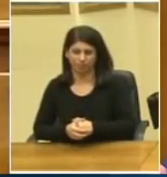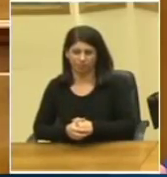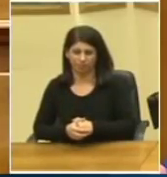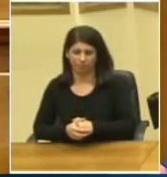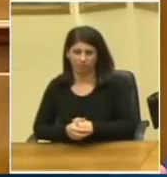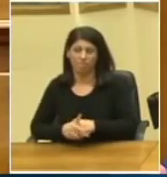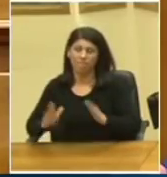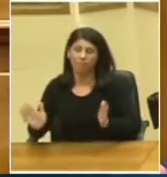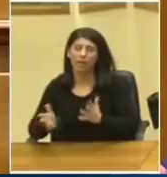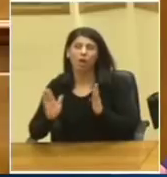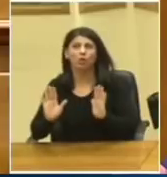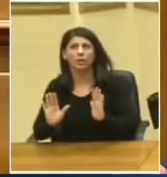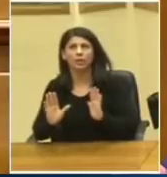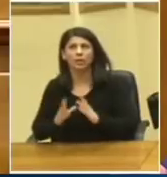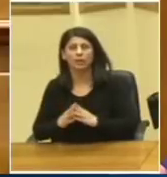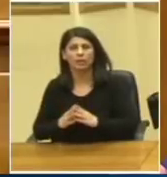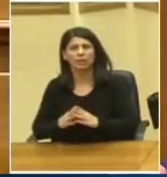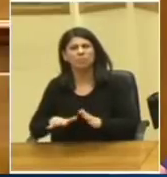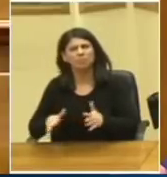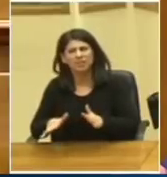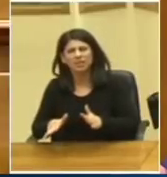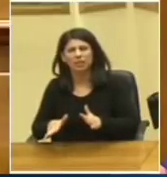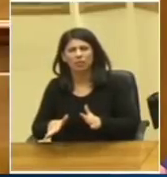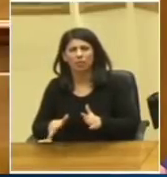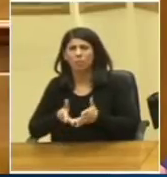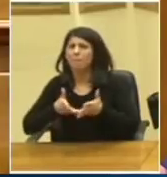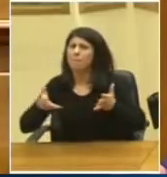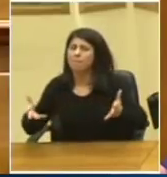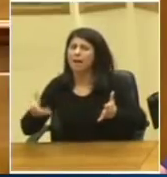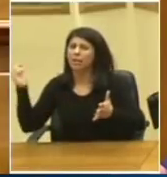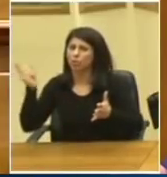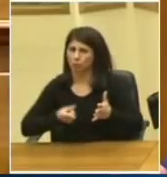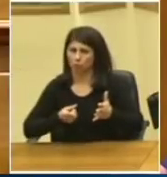παρά το γεγονός ότι σχεδόν η μεγαλύτερη μερίδα